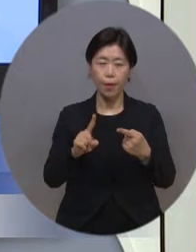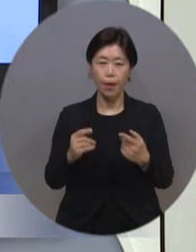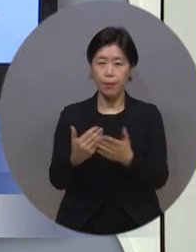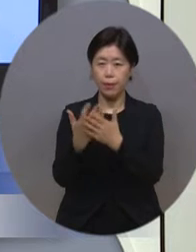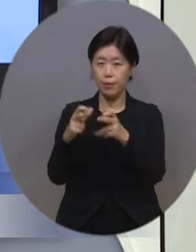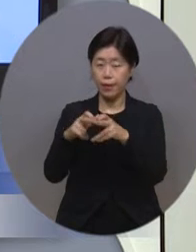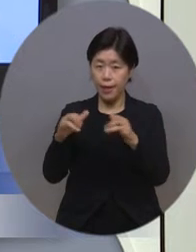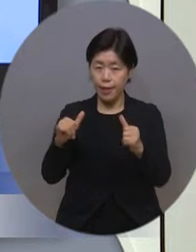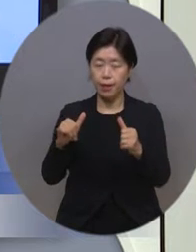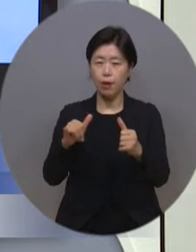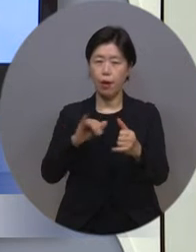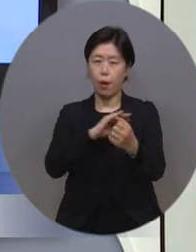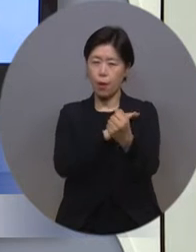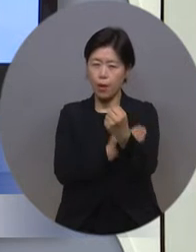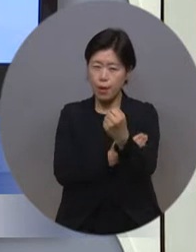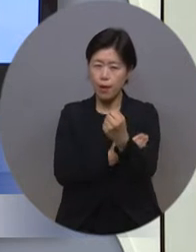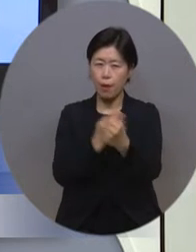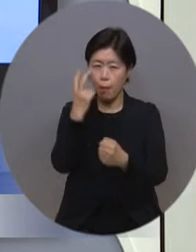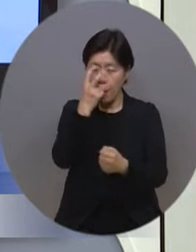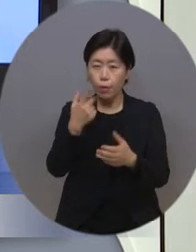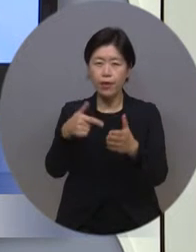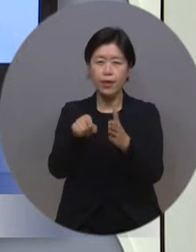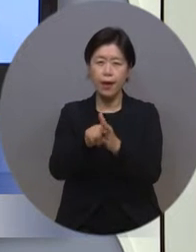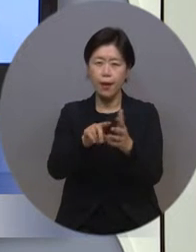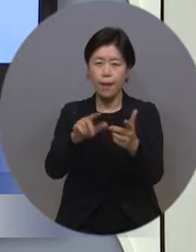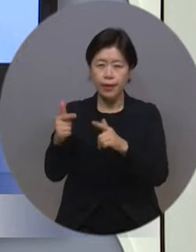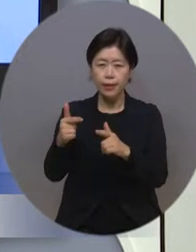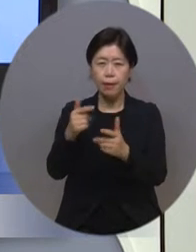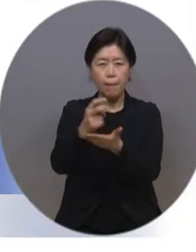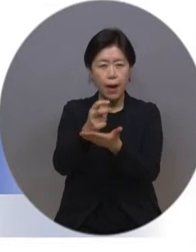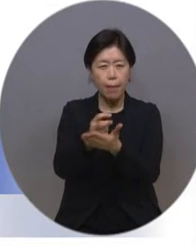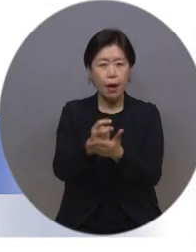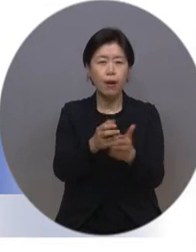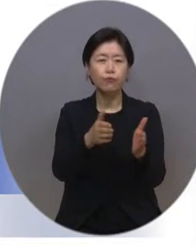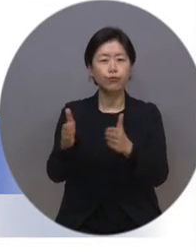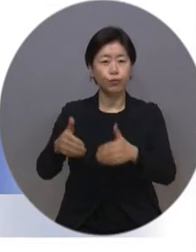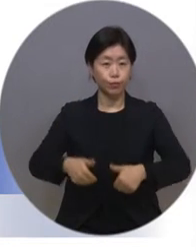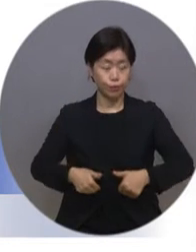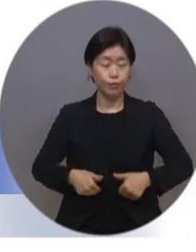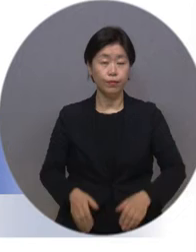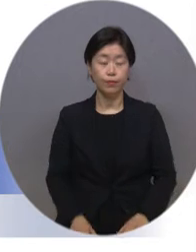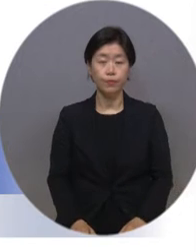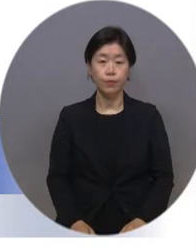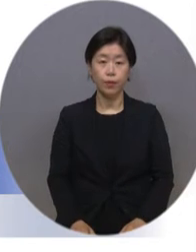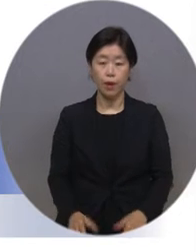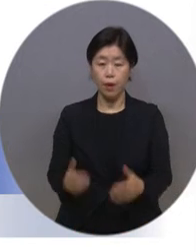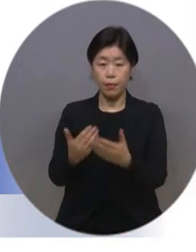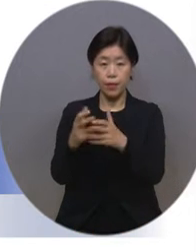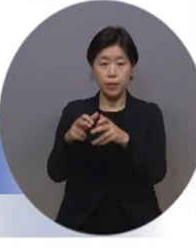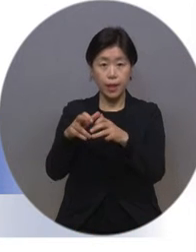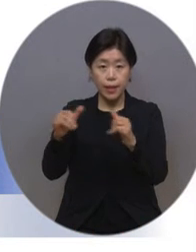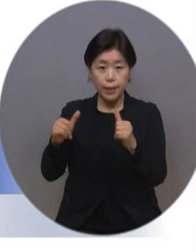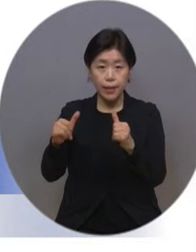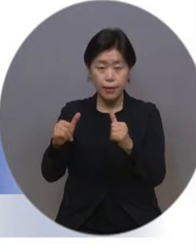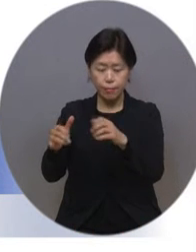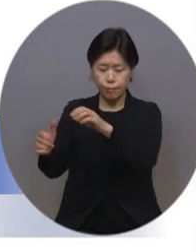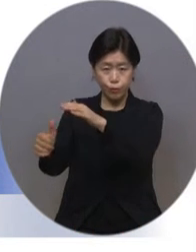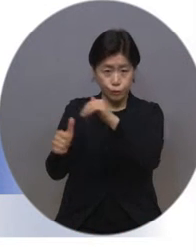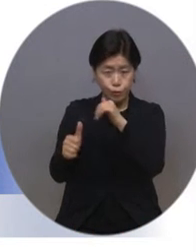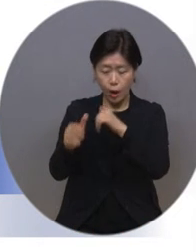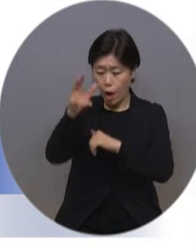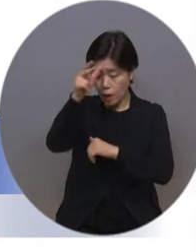권리보호를 위한 수사 준칙을 마련하라는 권고 내용입니다 발달장인 당사자가 피의자로 신문 조사를 받는